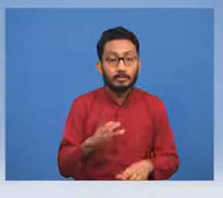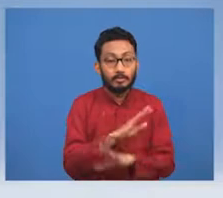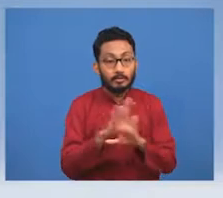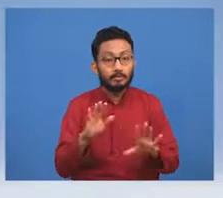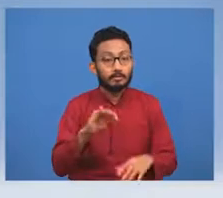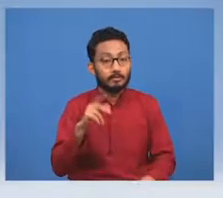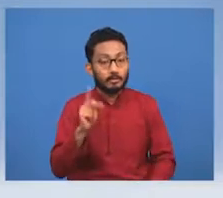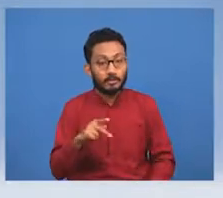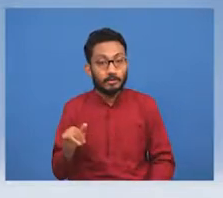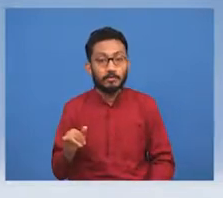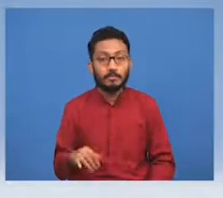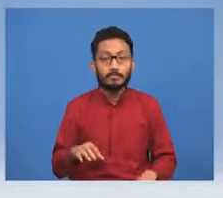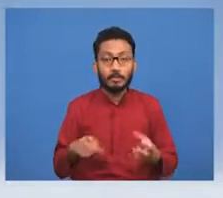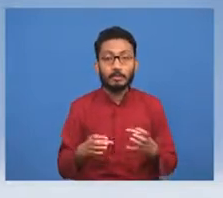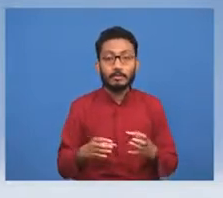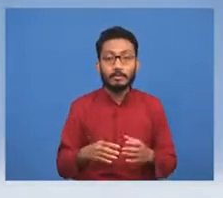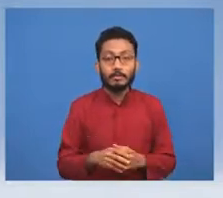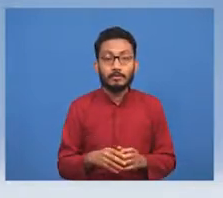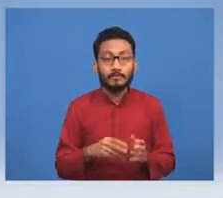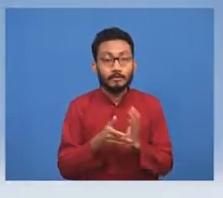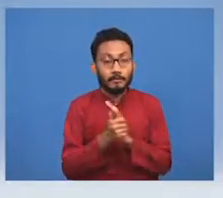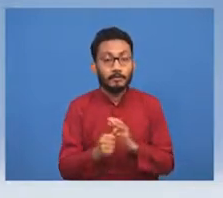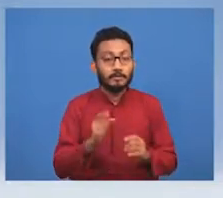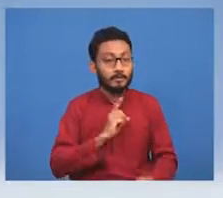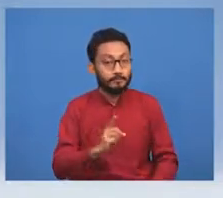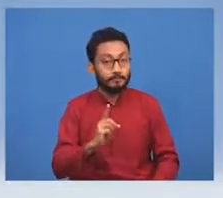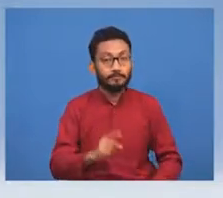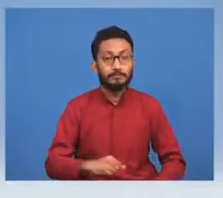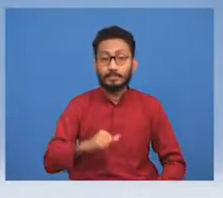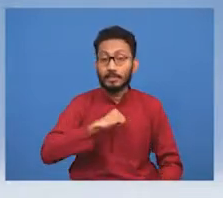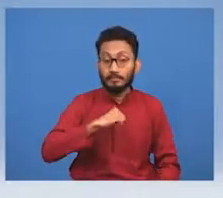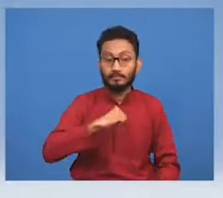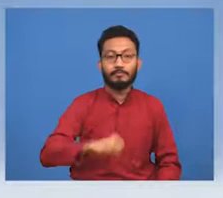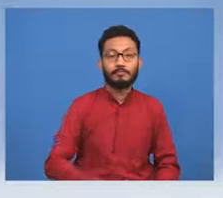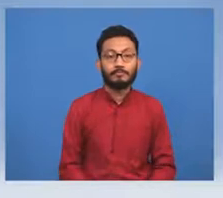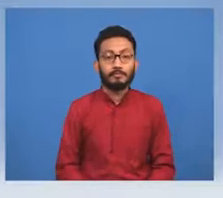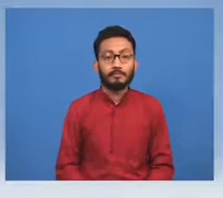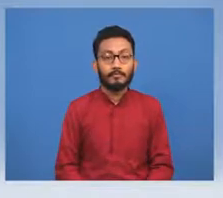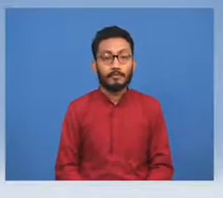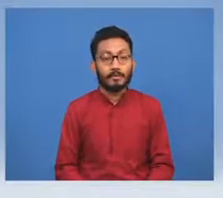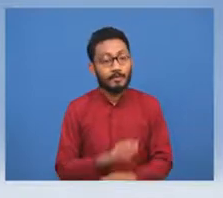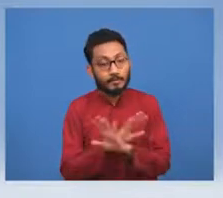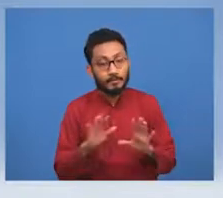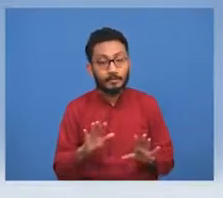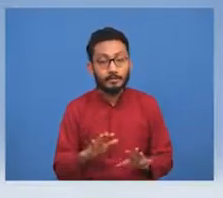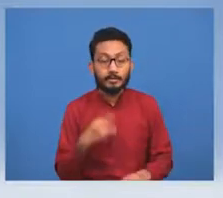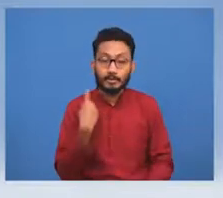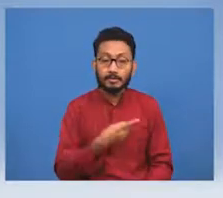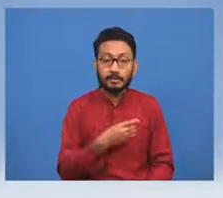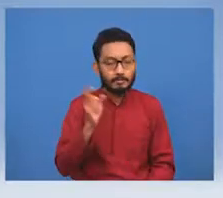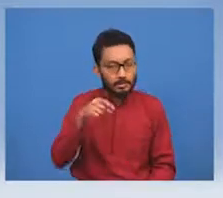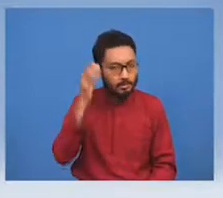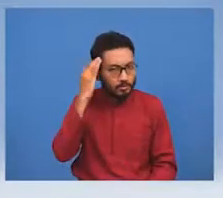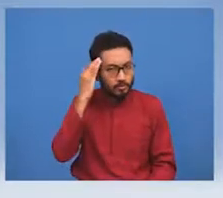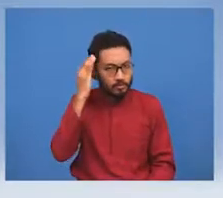sepatutnya dilakukan oleh penganut agama Islam itu sendiri. Tanpa disedari, pihak